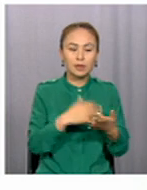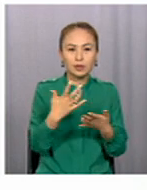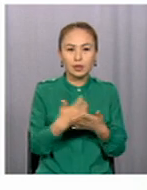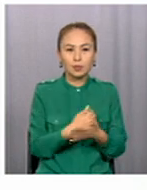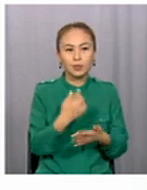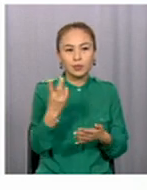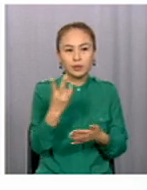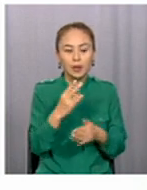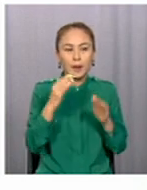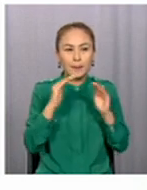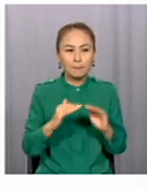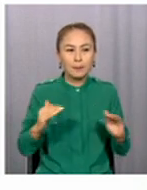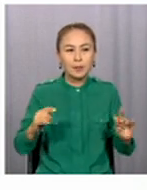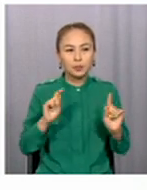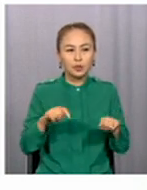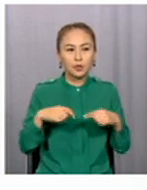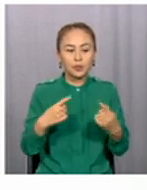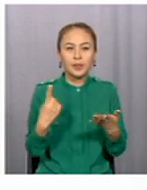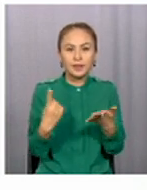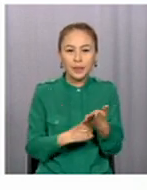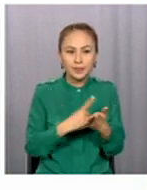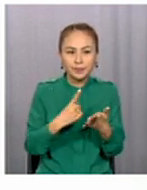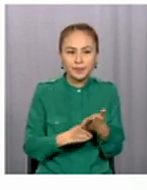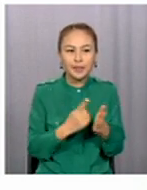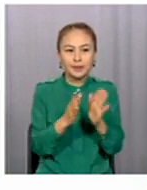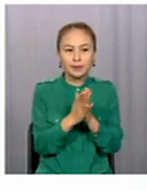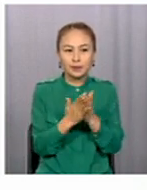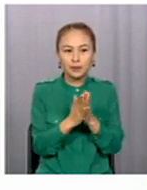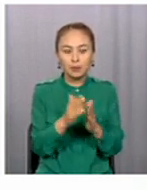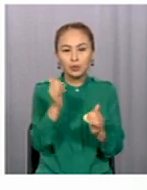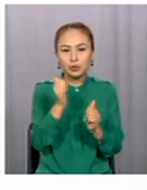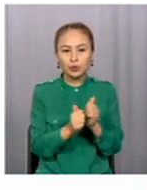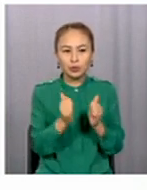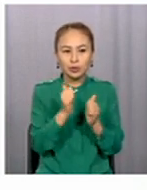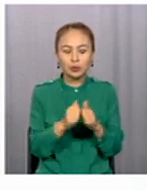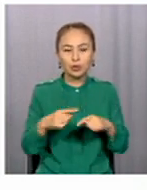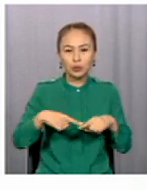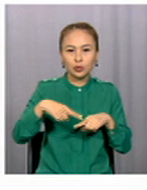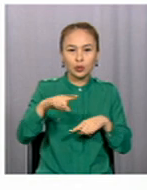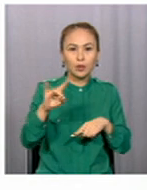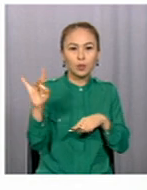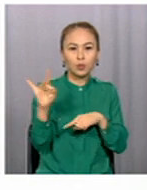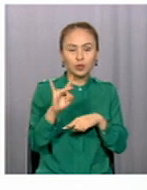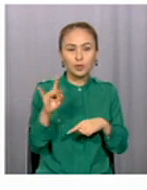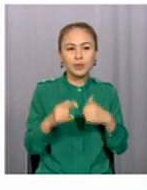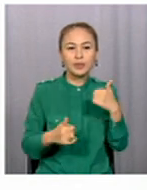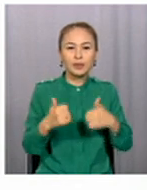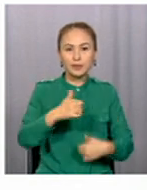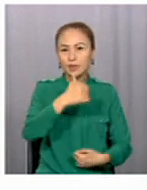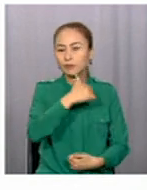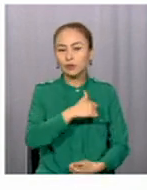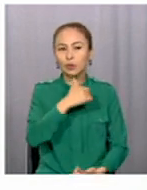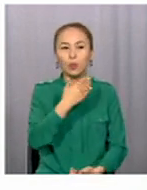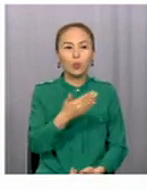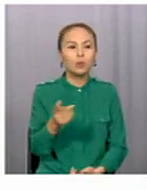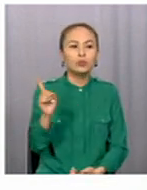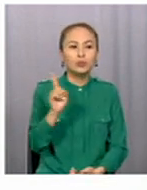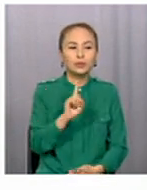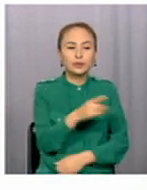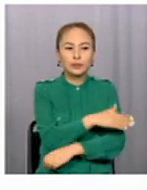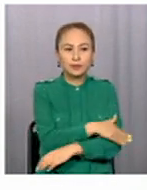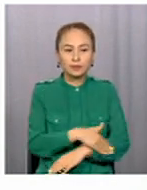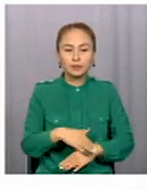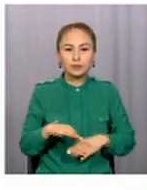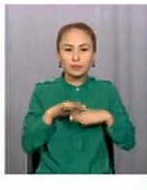Балалар, мұнда берілген дәптер, кітап, күнделіктің ұзындықтарын өлшеп, салыстырайық. Ол үшін сызғышты